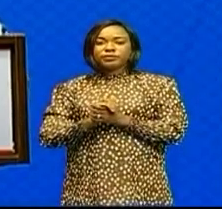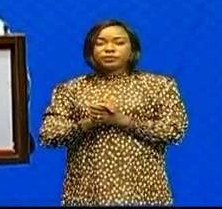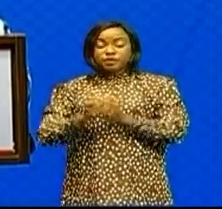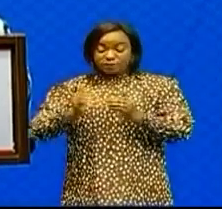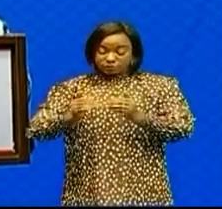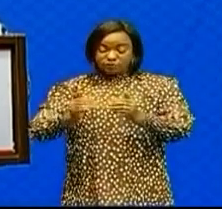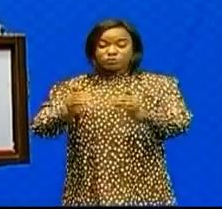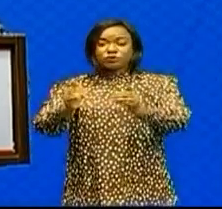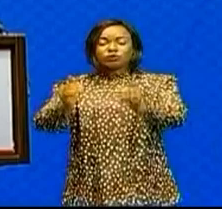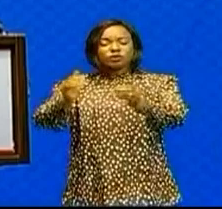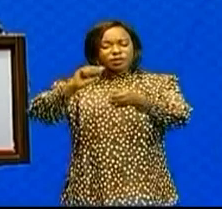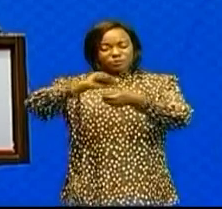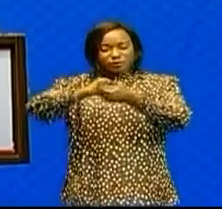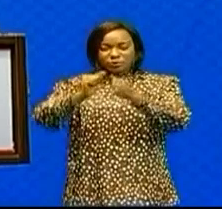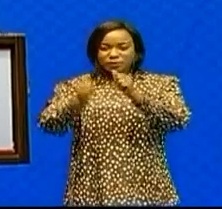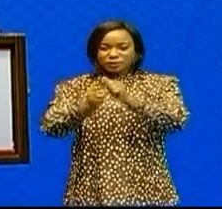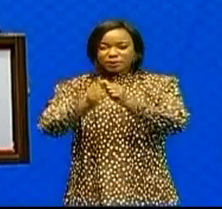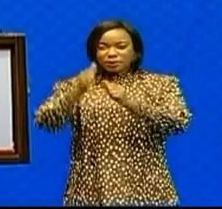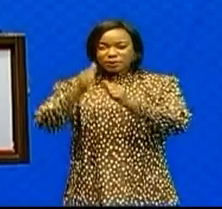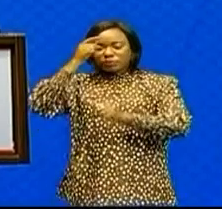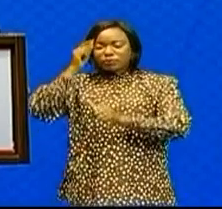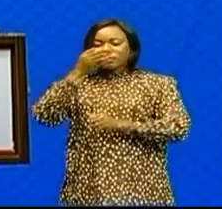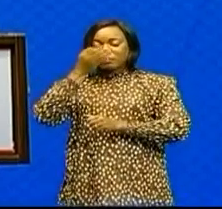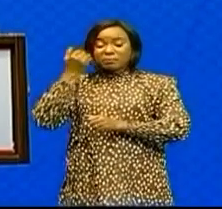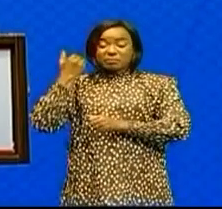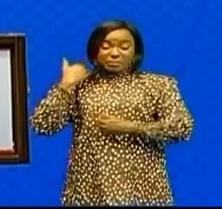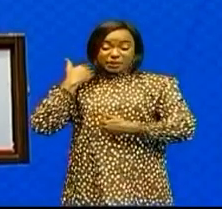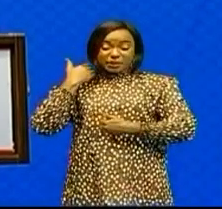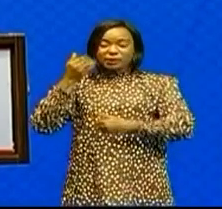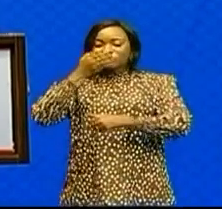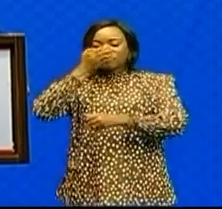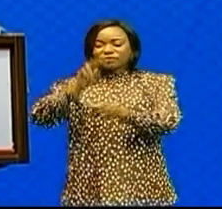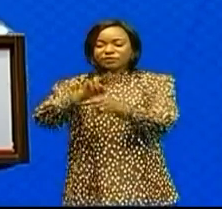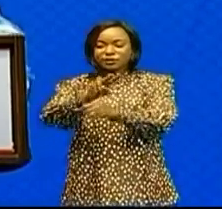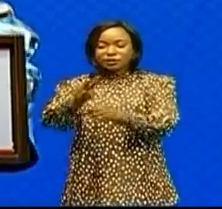Évolution de la situation de l'épidémie à COVID-19.